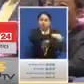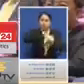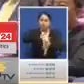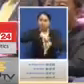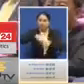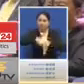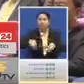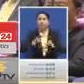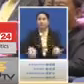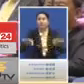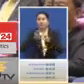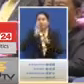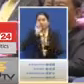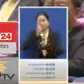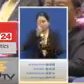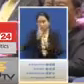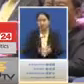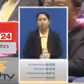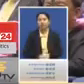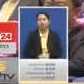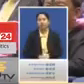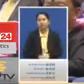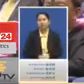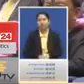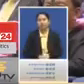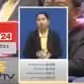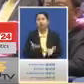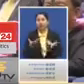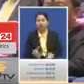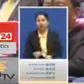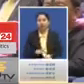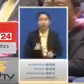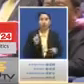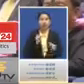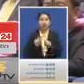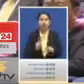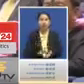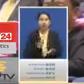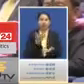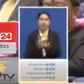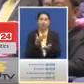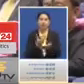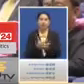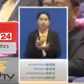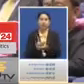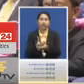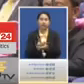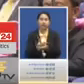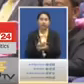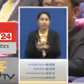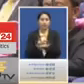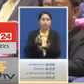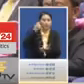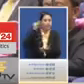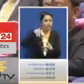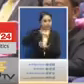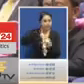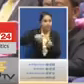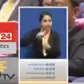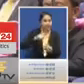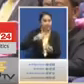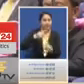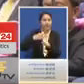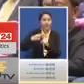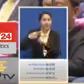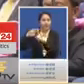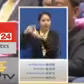ระวังให้ดีท่านไปหลงเพลินแล้วท่านทุ่มเทกับตัวเลข GDP ตัวเลขการขยายตัวนะ